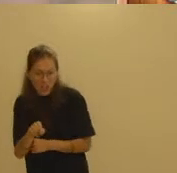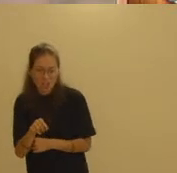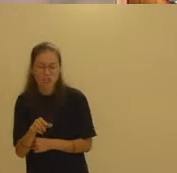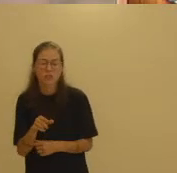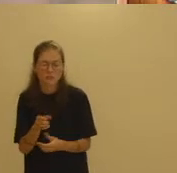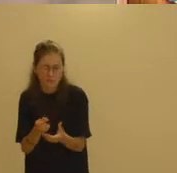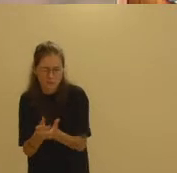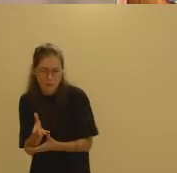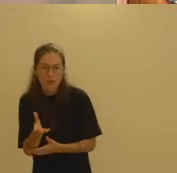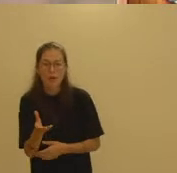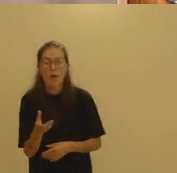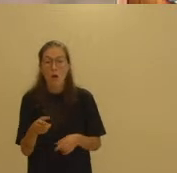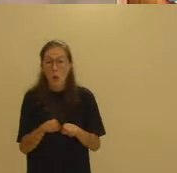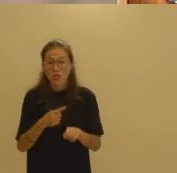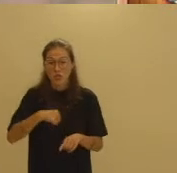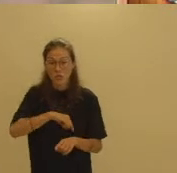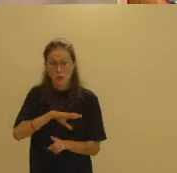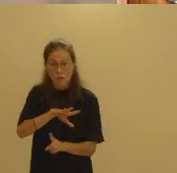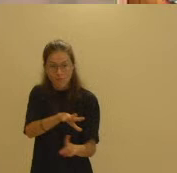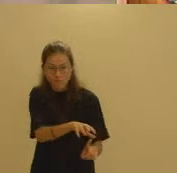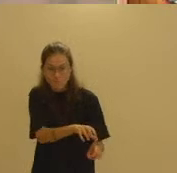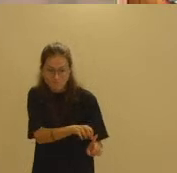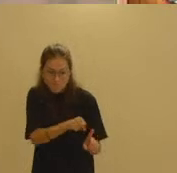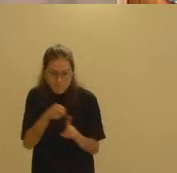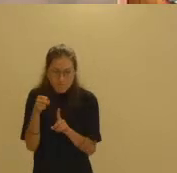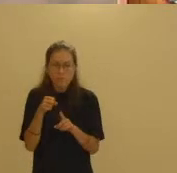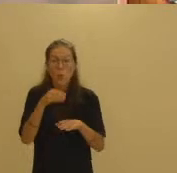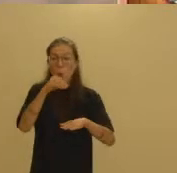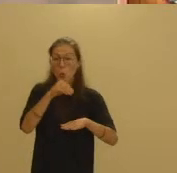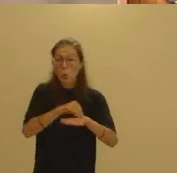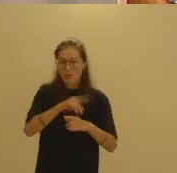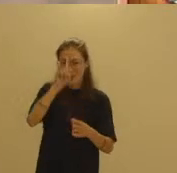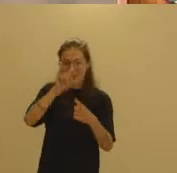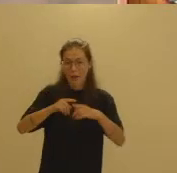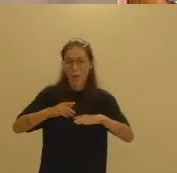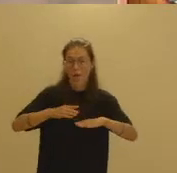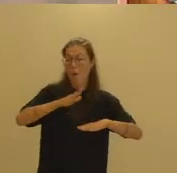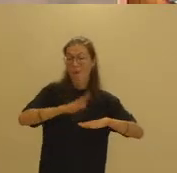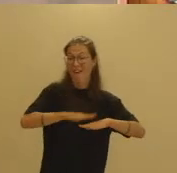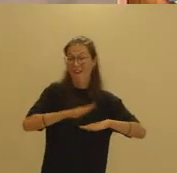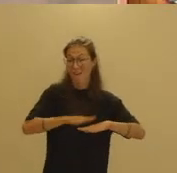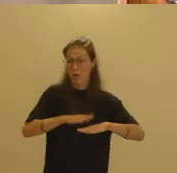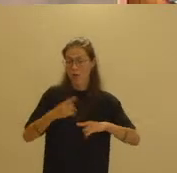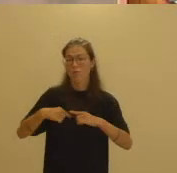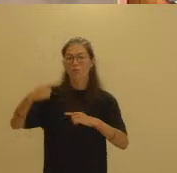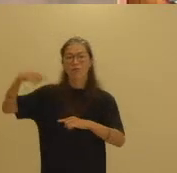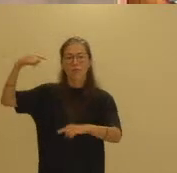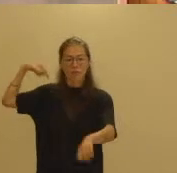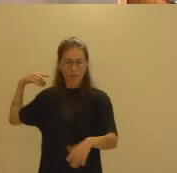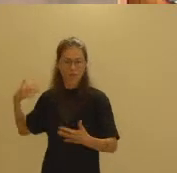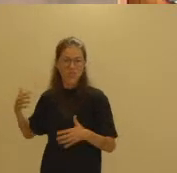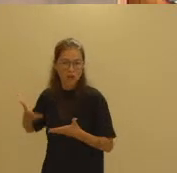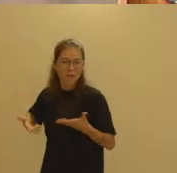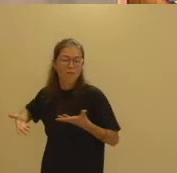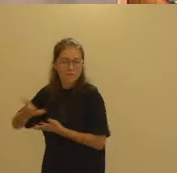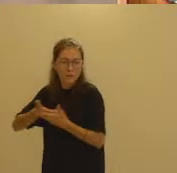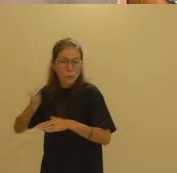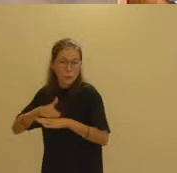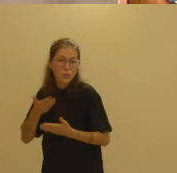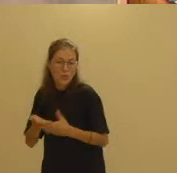informer que nous avons également recruté le conseiller en prévention dont nous avions parlé au cours d'un conseil municipal